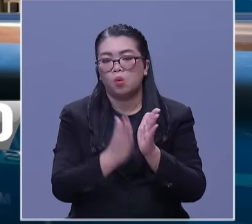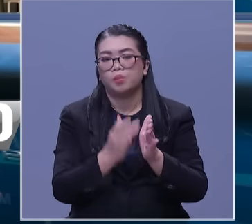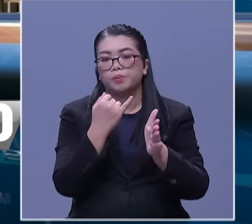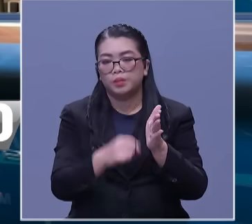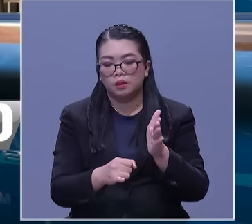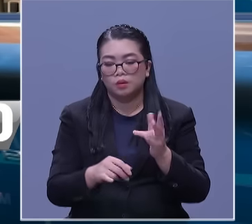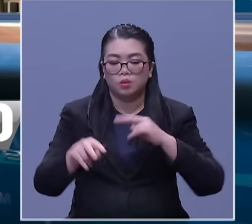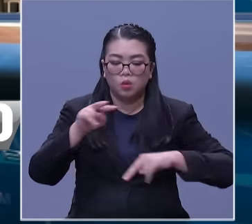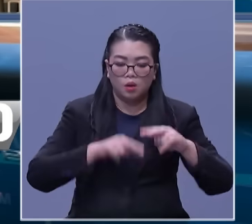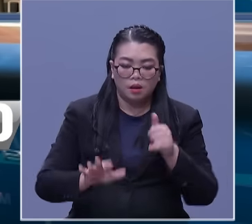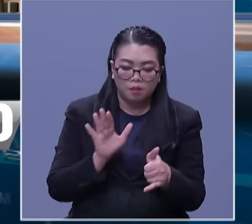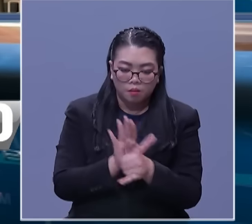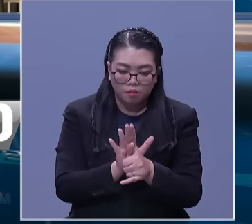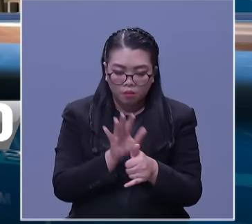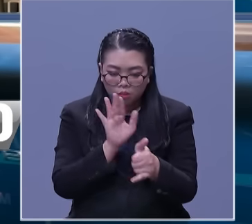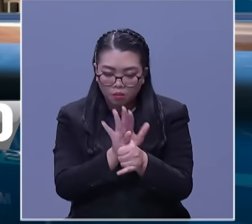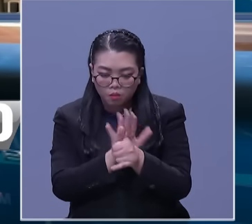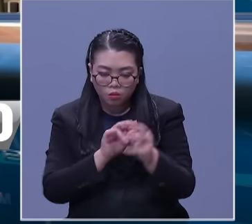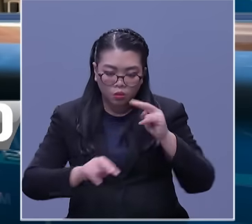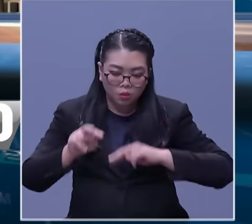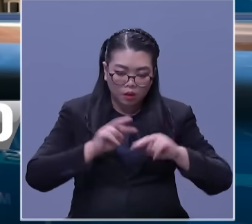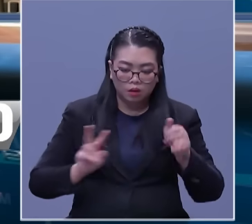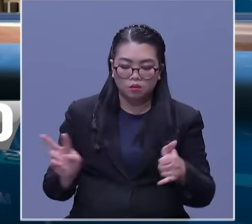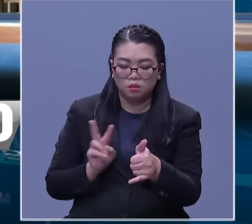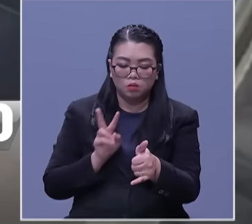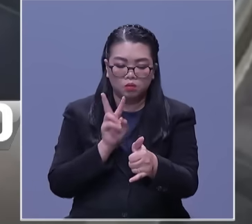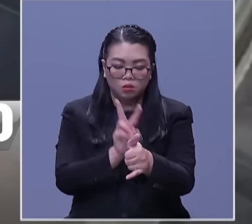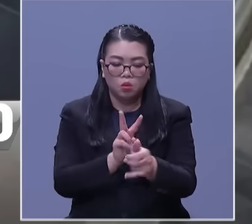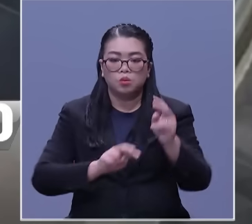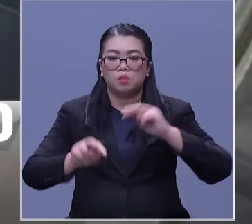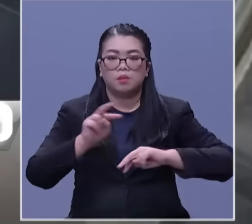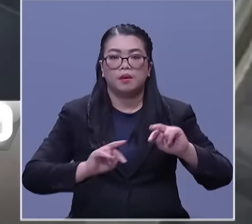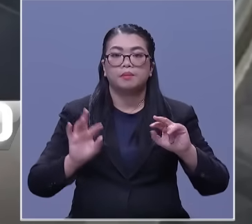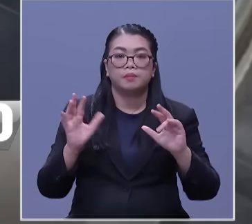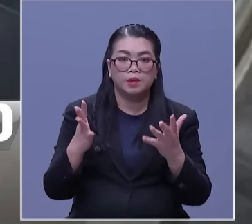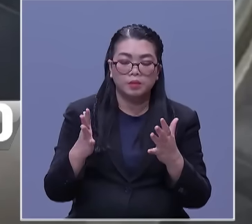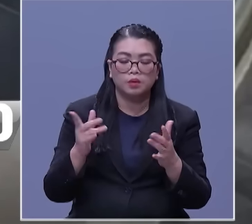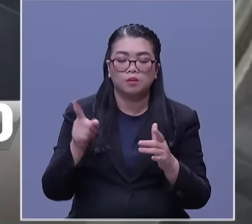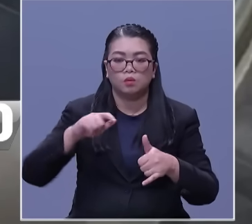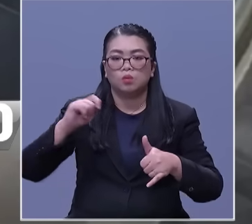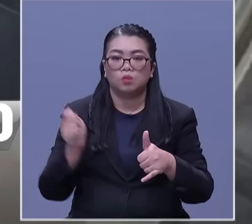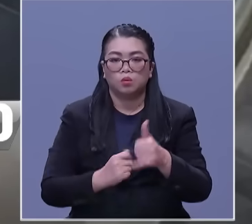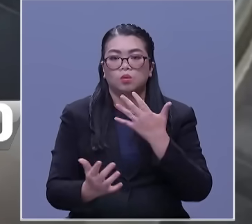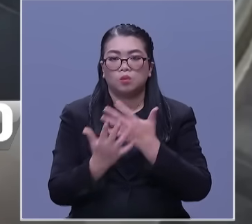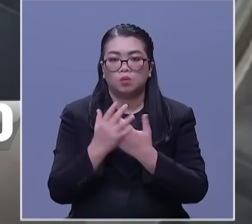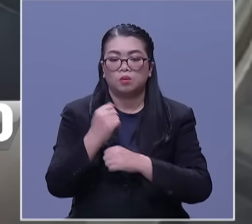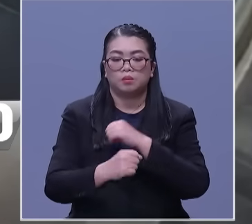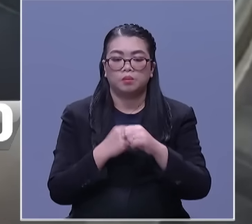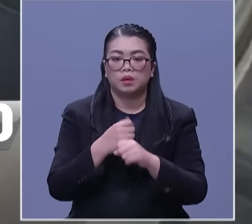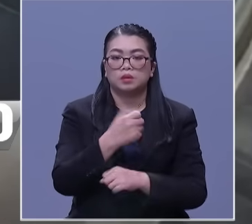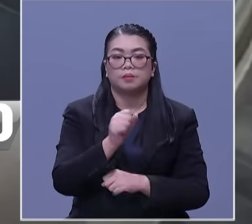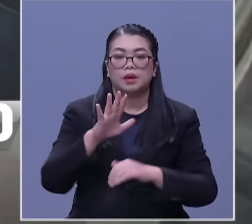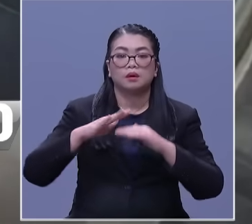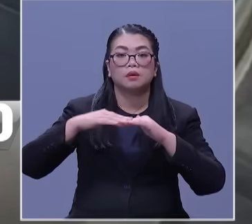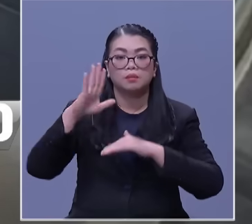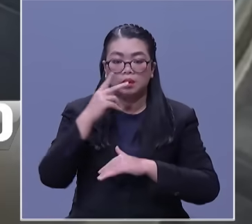ดูแลผู้ที่ต้องคุมขังตามอำนาจศาลซึ่งเป็นบุคคลต้องคำพิพากษาของศาลให้ลงโทษจำคุกตั้งแต่ 15ปีขึ้น